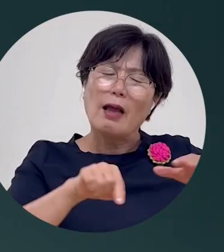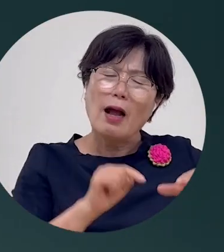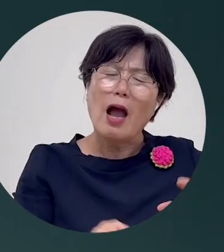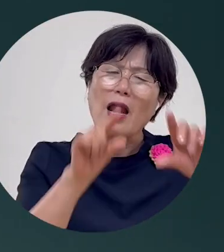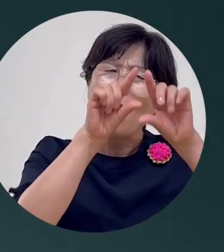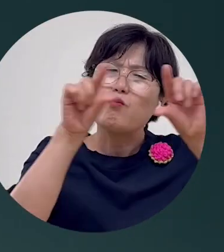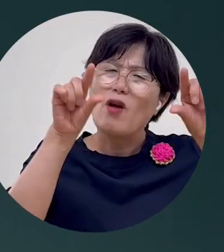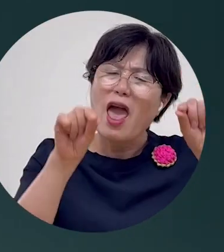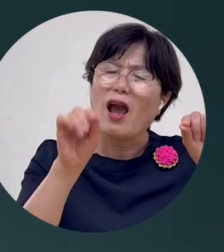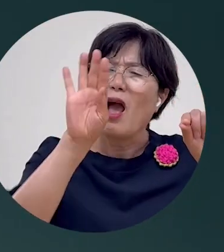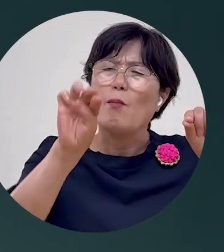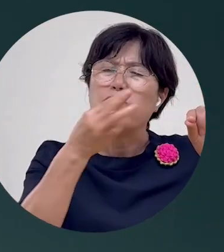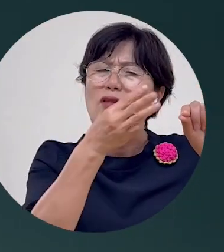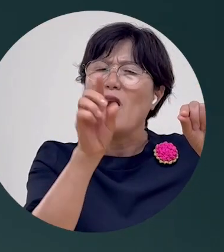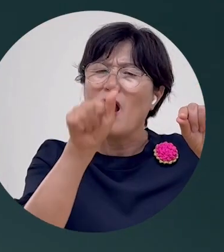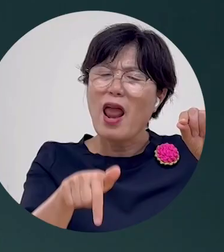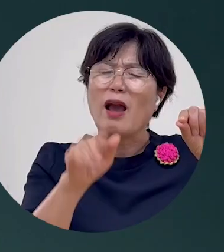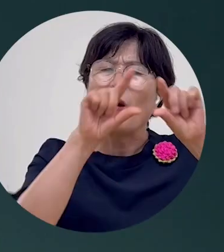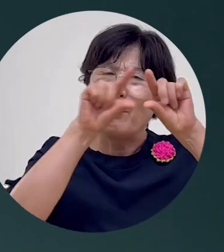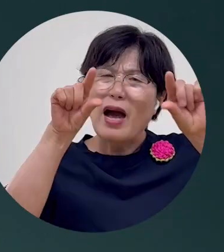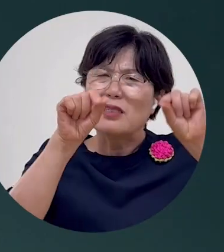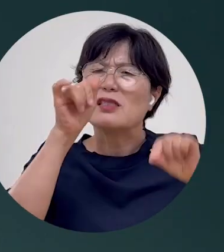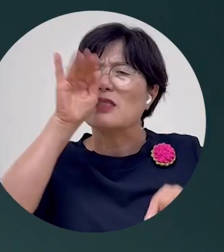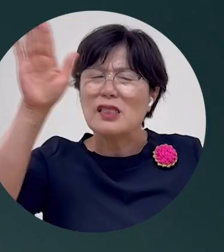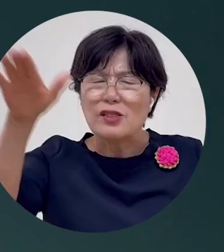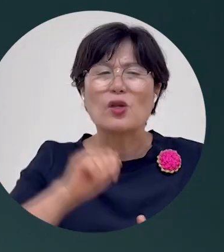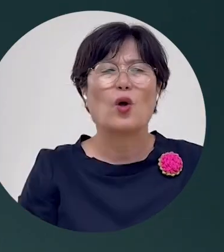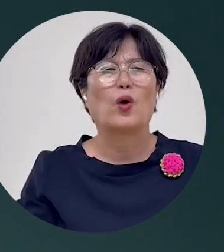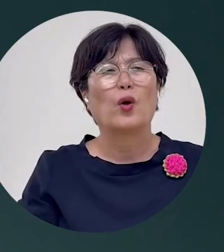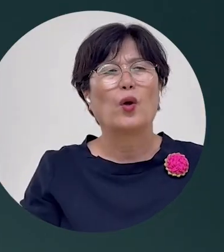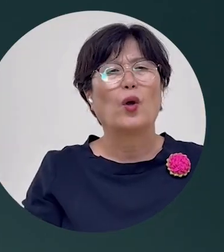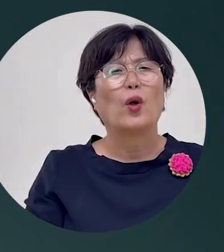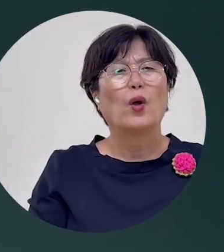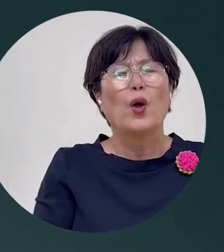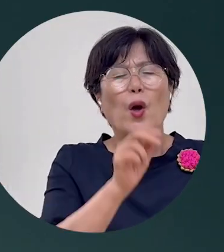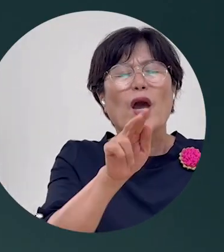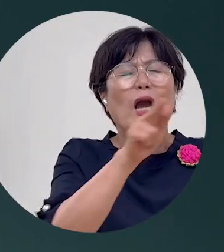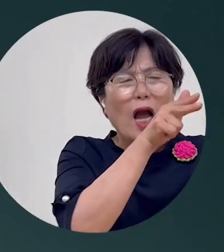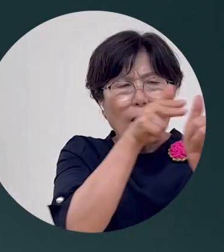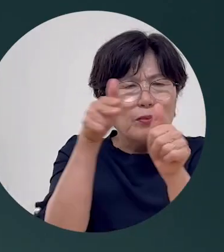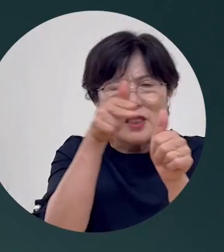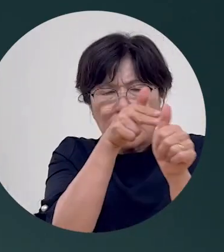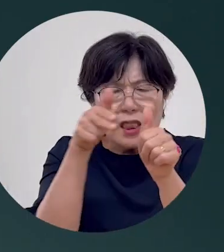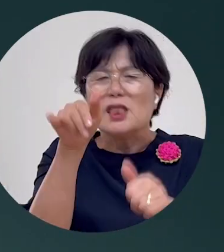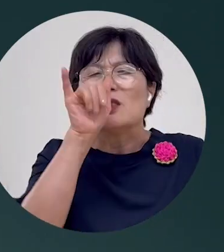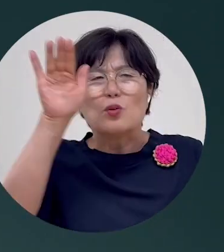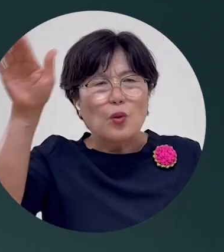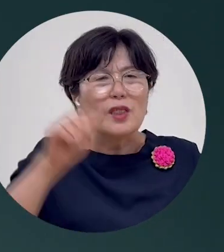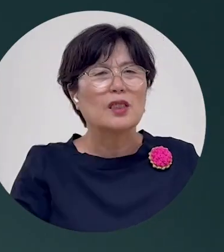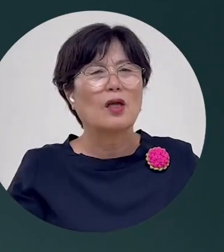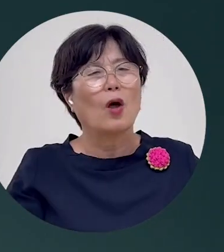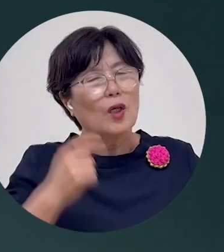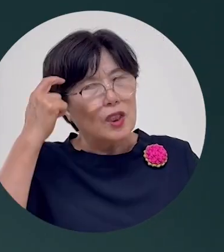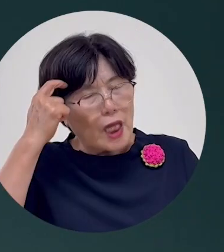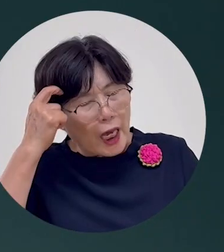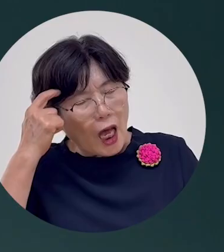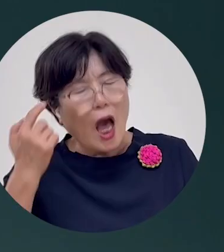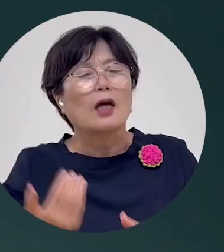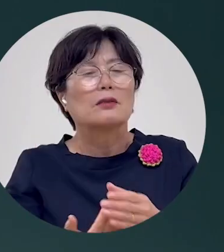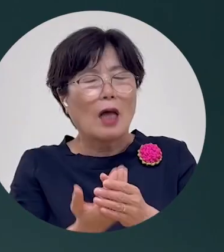없어요? 장착된 블랙박스. 여러분, 감시 카메라가 같다는 생각이 들어요, 안